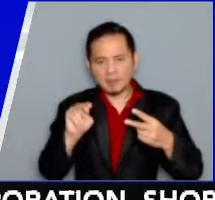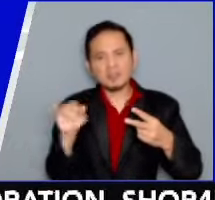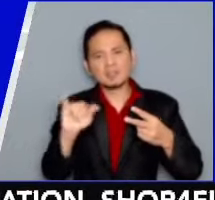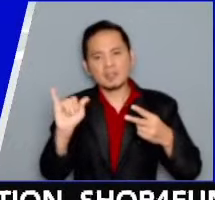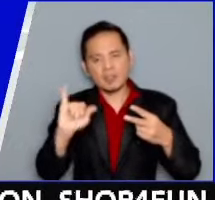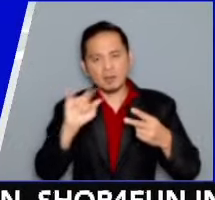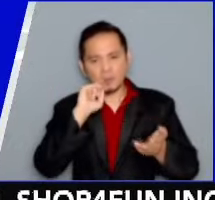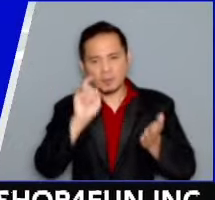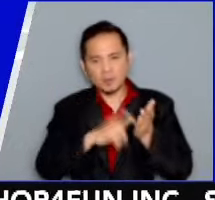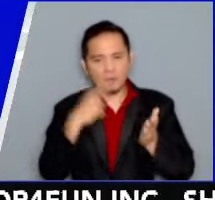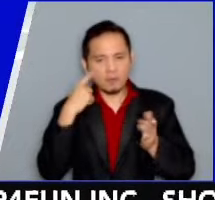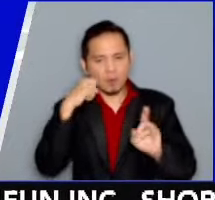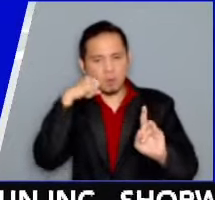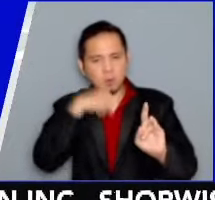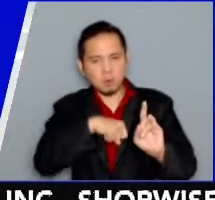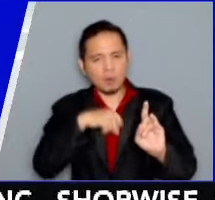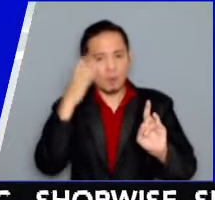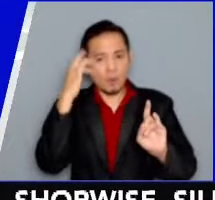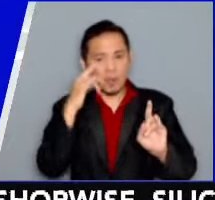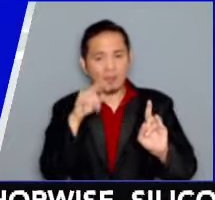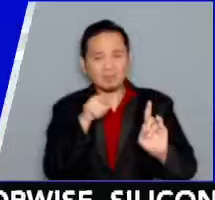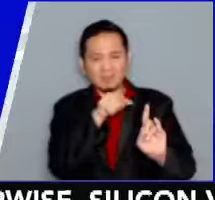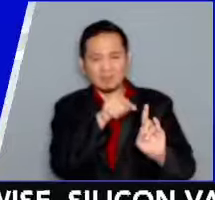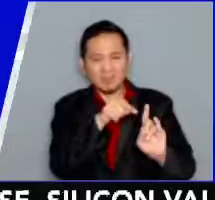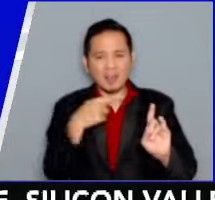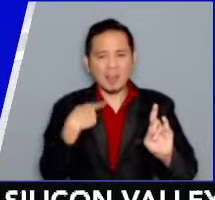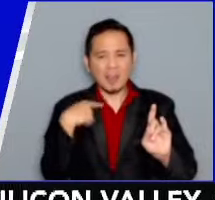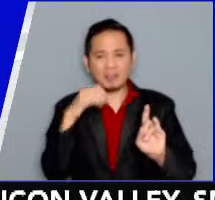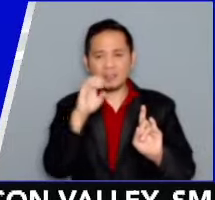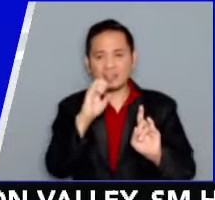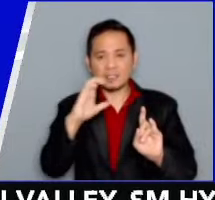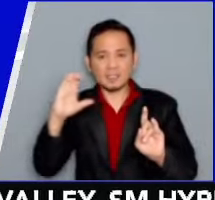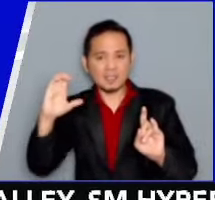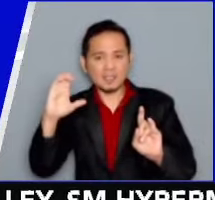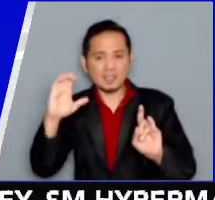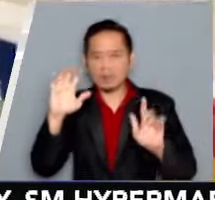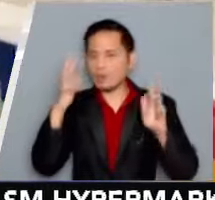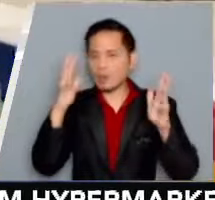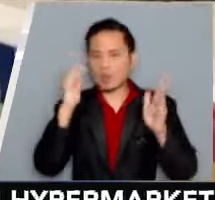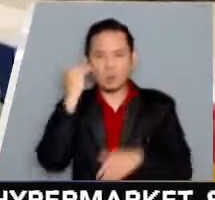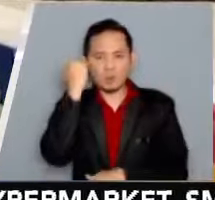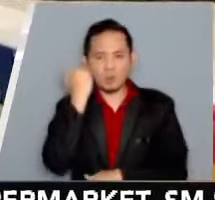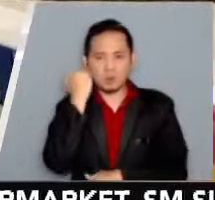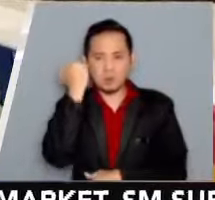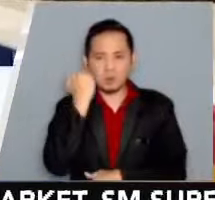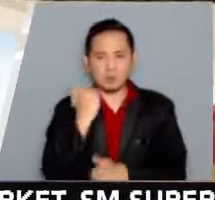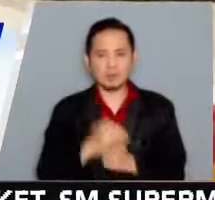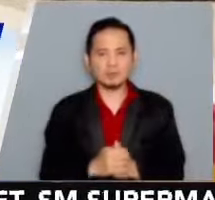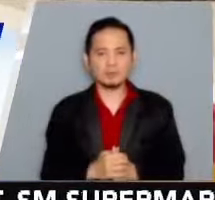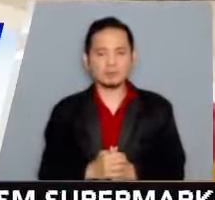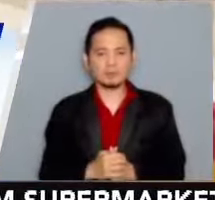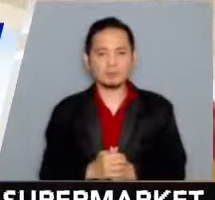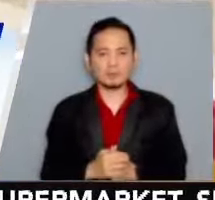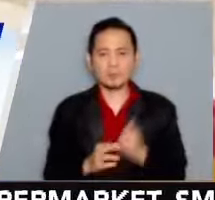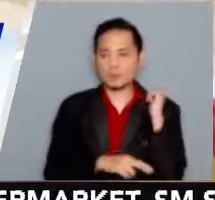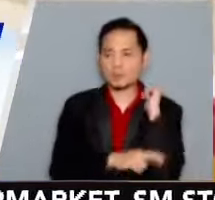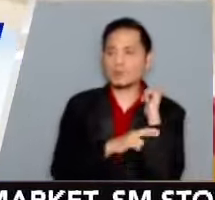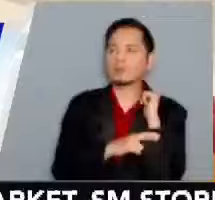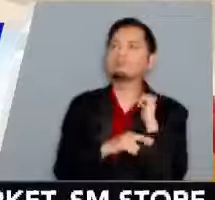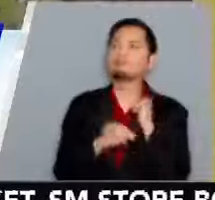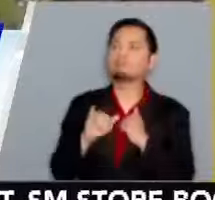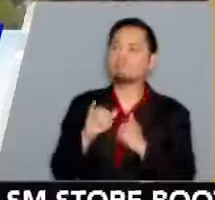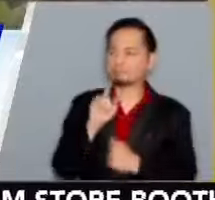dahil nag-operate ang resort ng walang environmental compliance certificate o EC aminadong Resort na wala si ECC dahil hindi